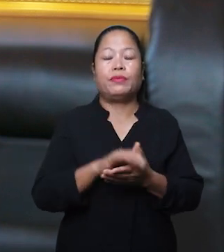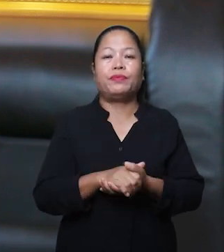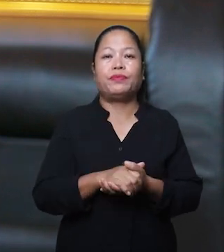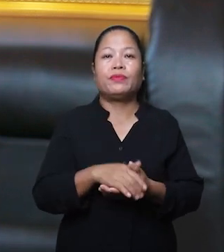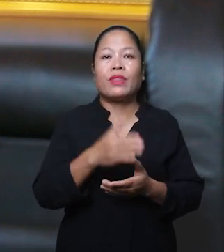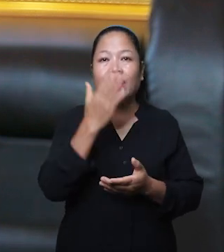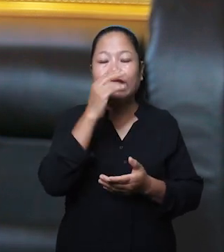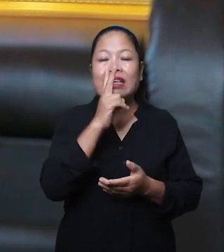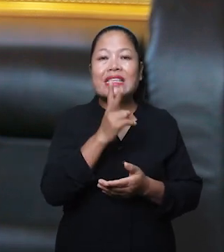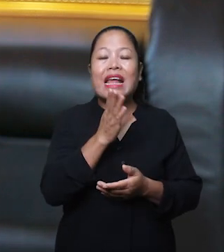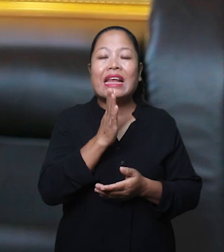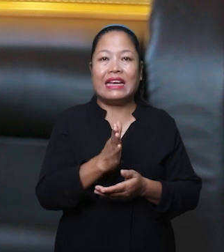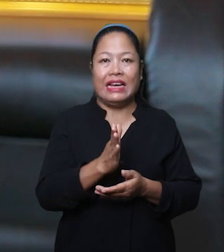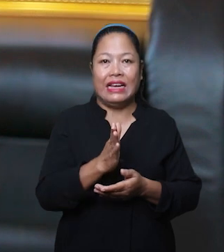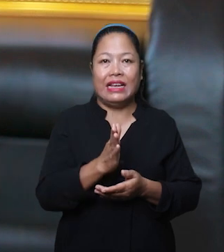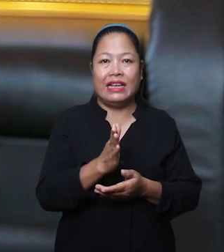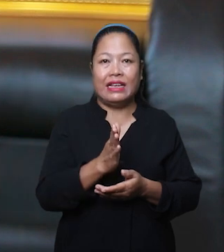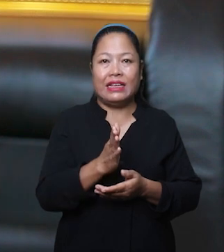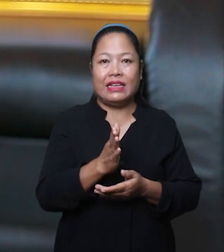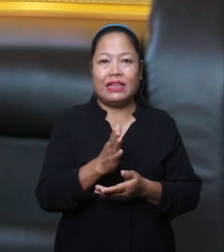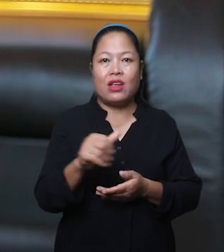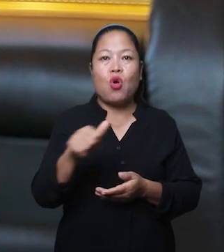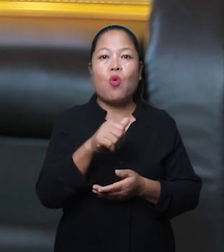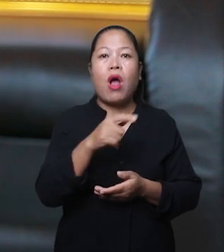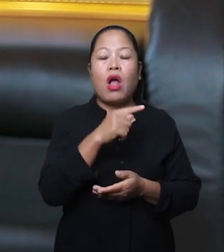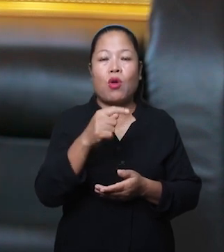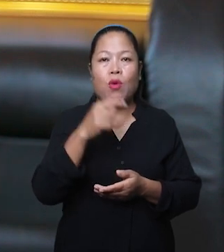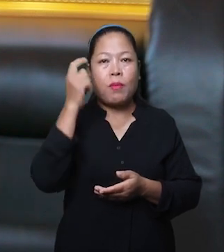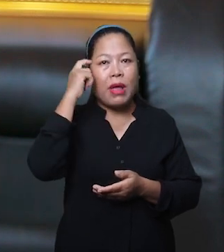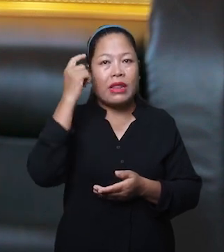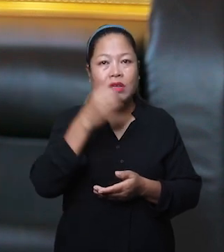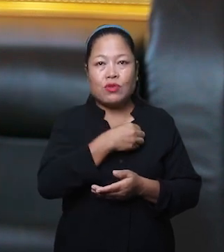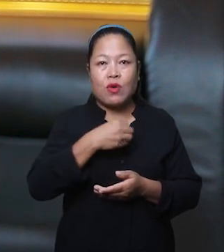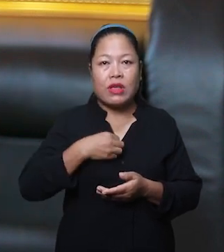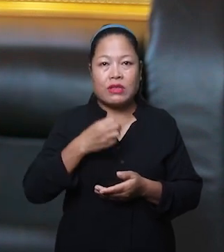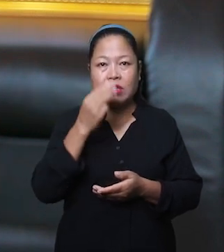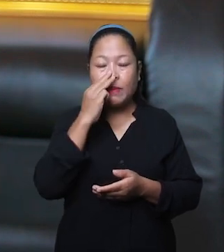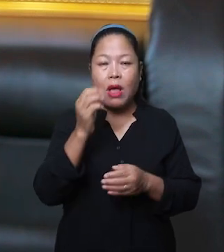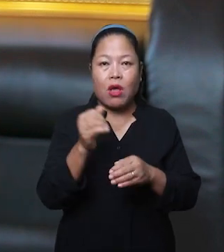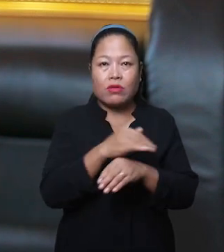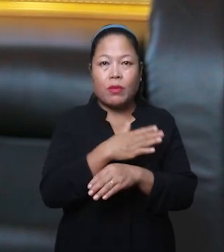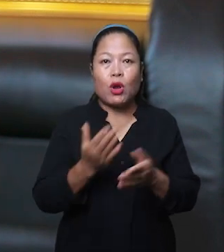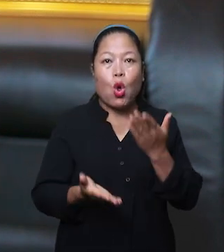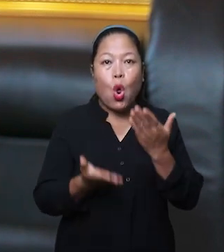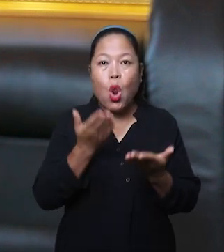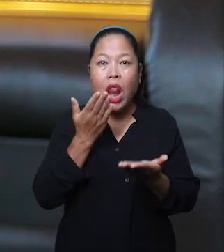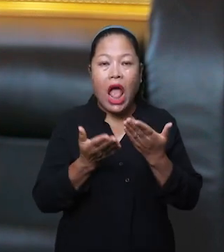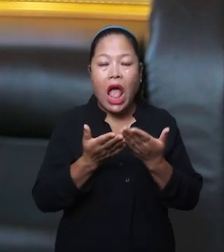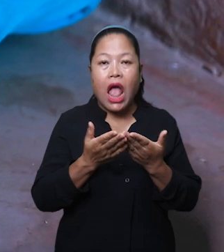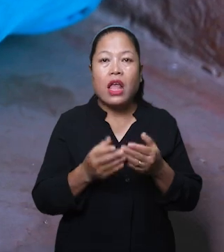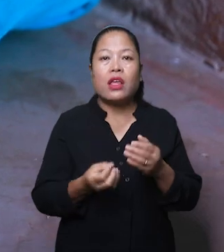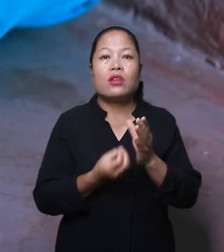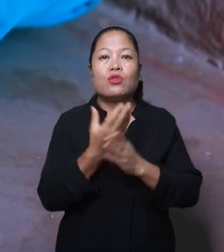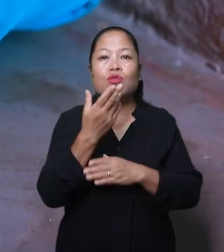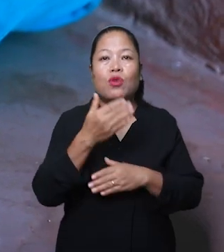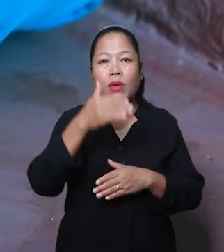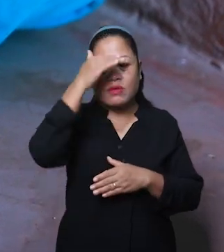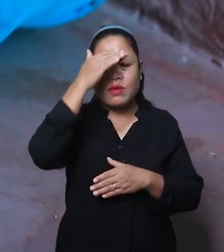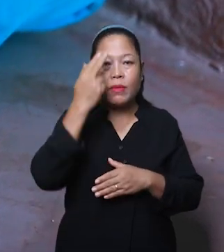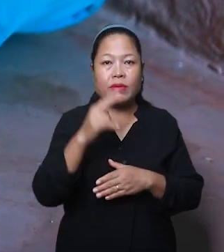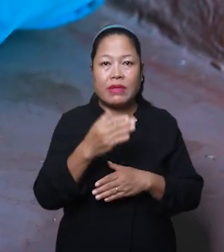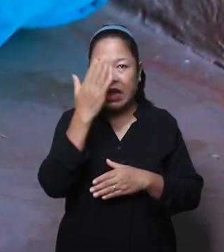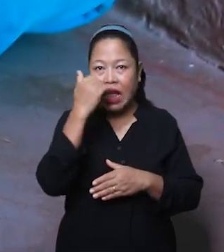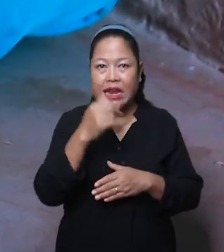प्रतिस्पर्धा गर्नुपर्थ्यो। त्यस कारणले पनि उहाँको मानसिक स्वास्थ्यमा असर परेको होला।